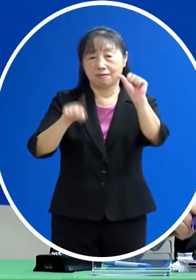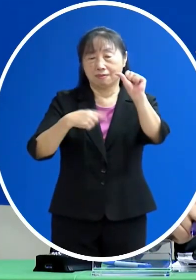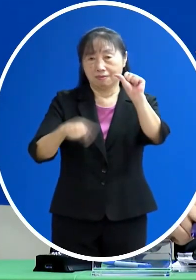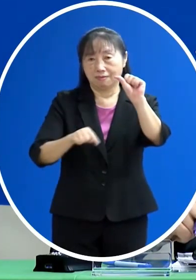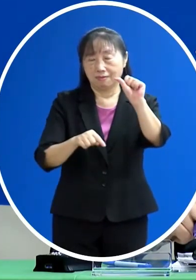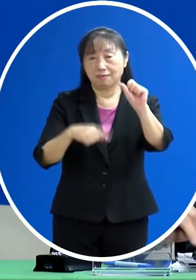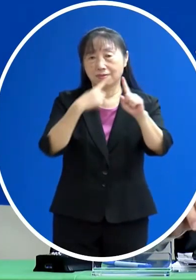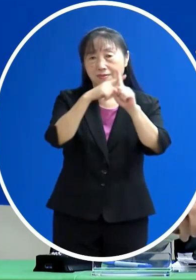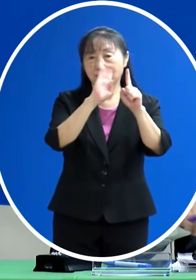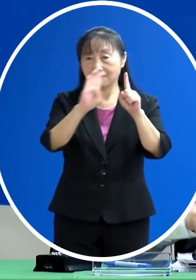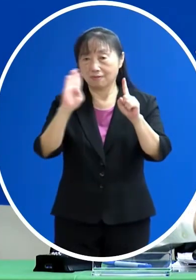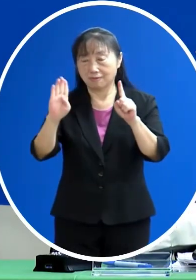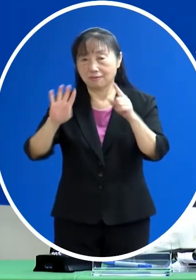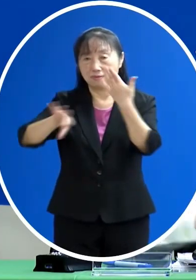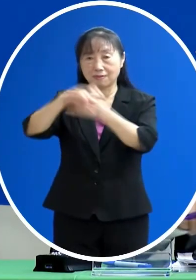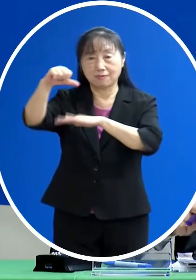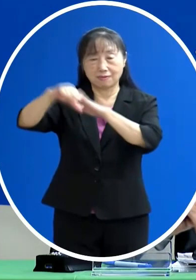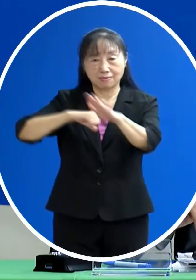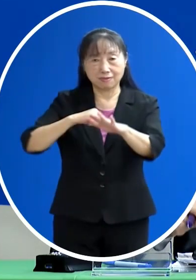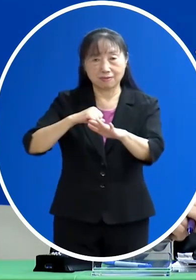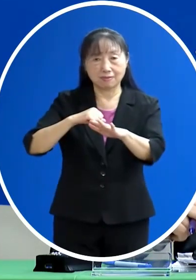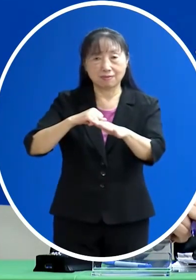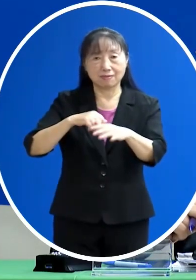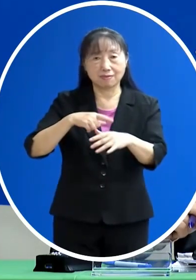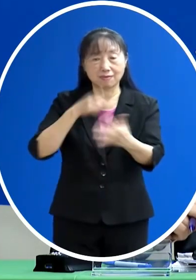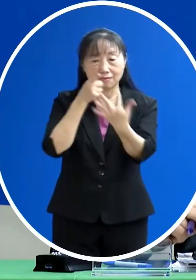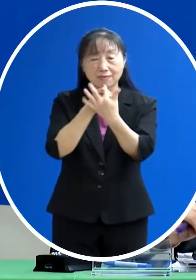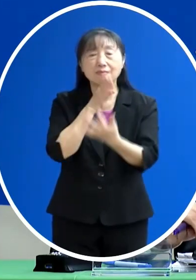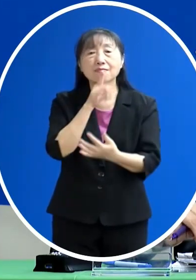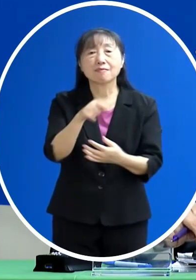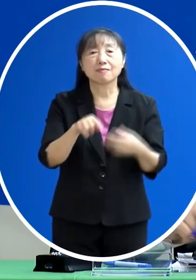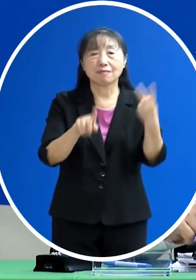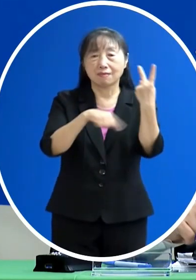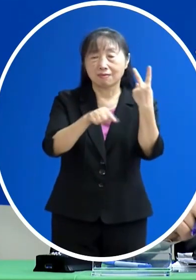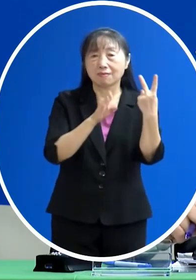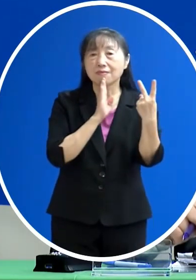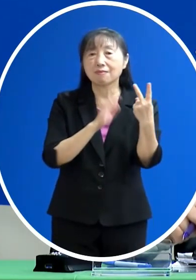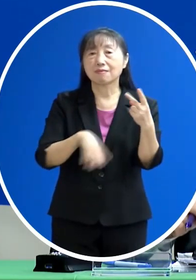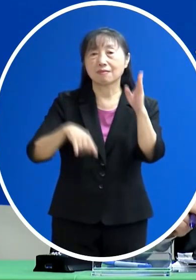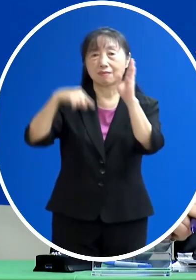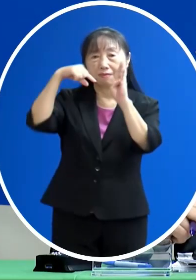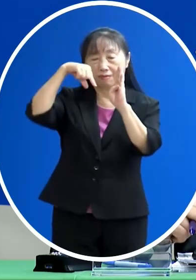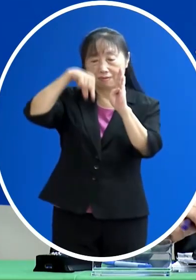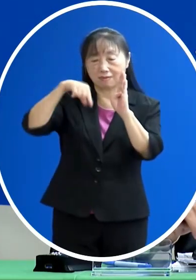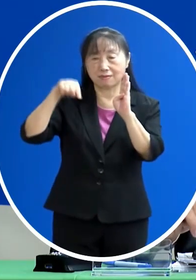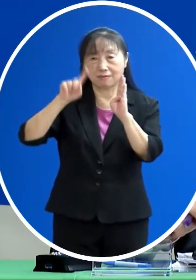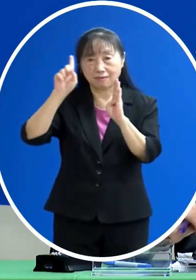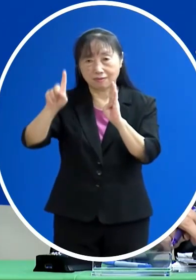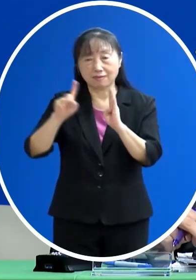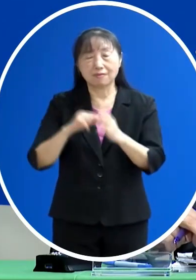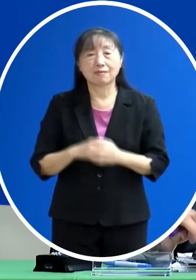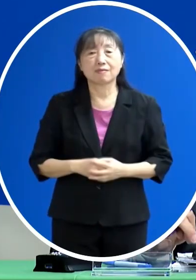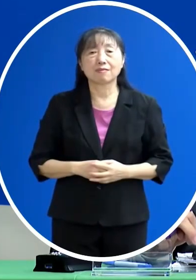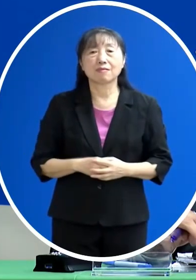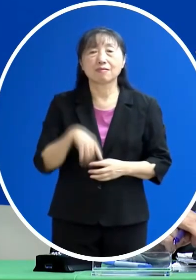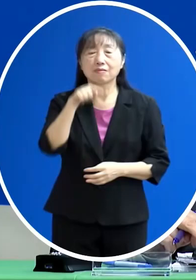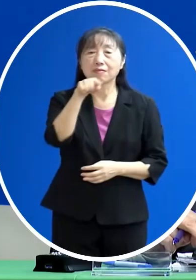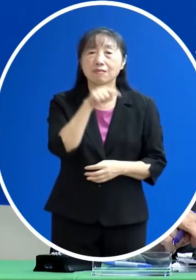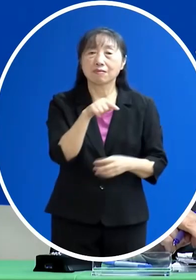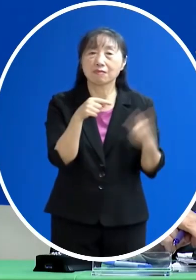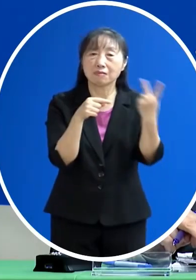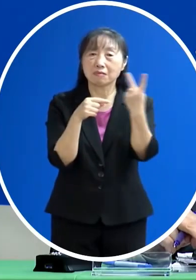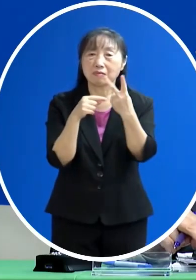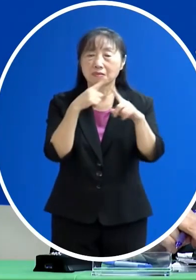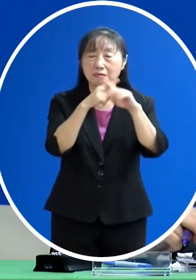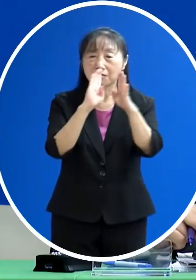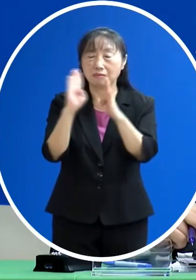的这个 XBB 的境外入的检出病例，另外有2例是 BQ.1 的检出病例哈，这两个是还是目